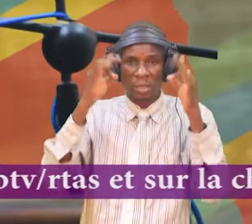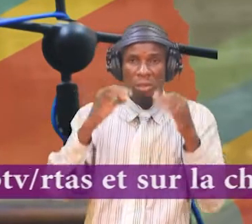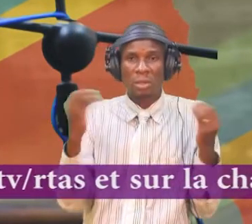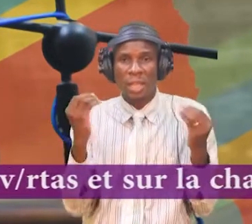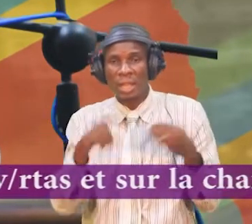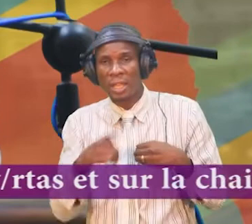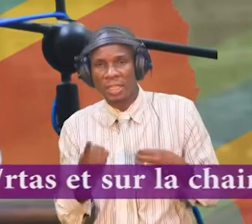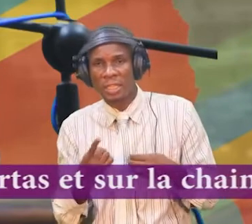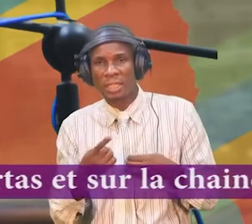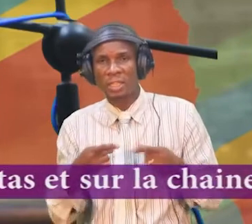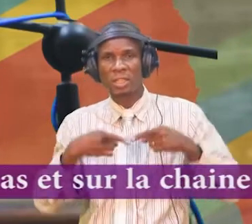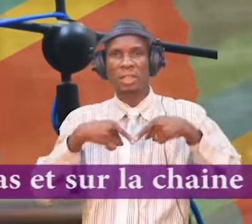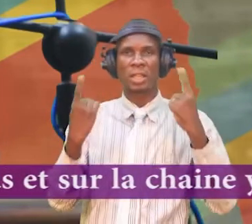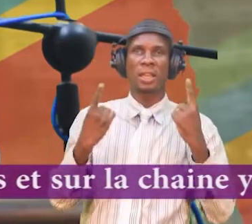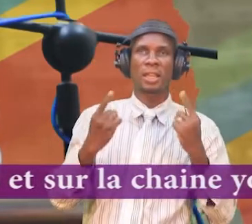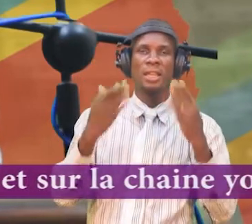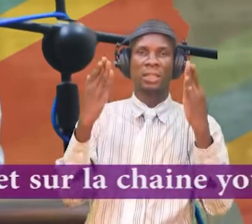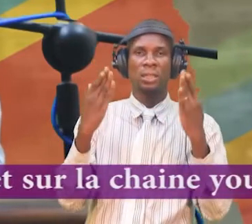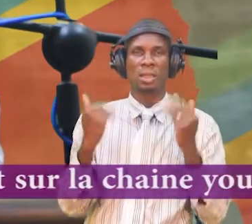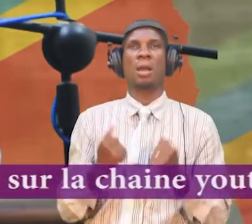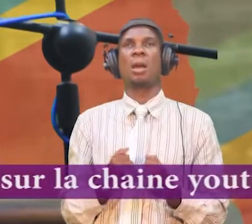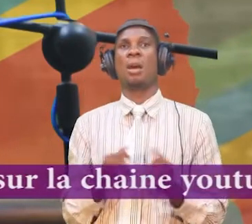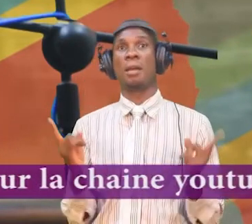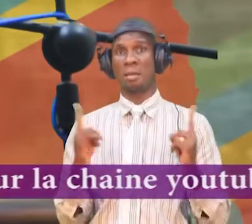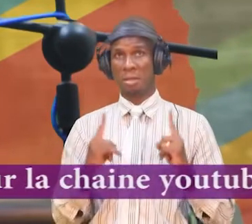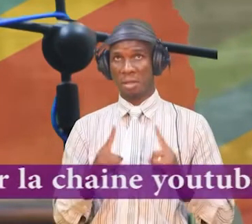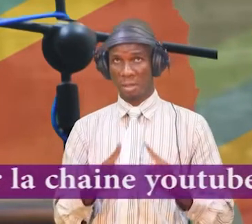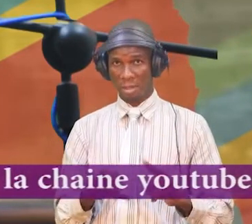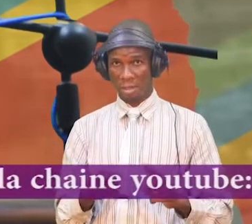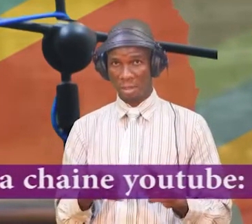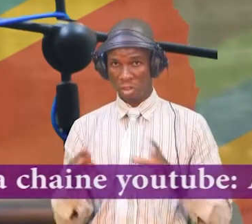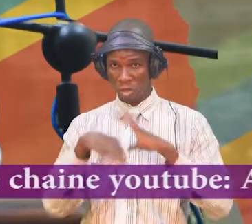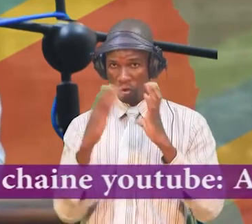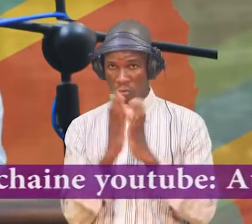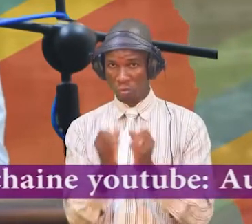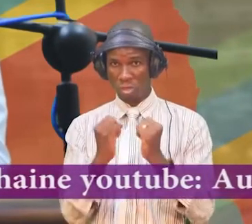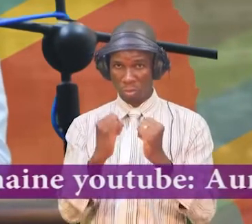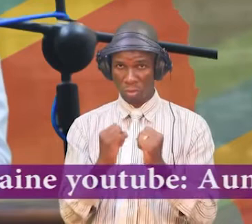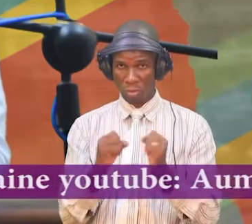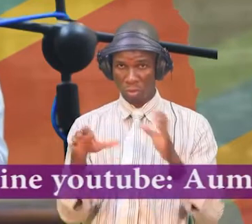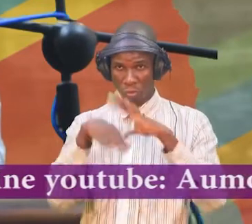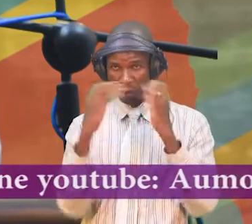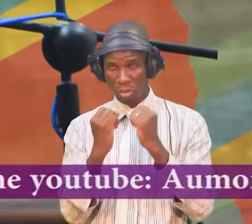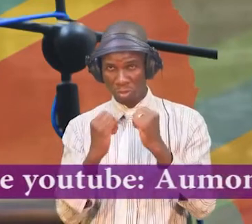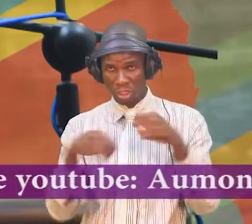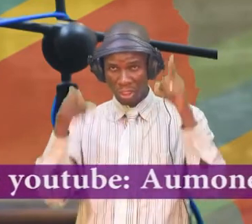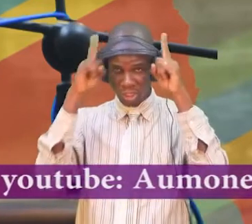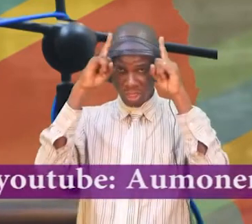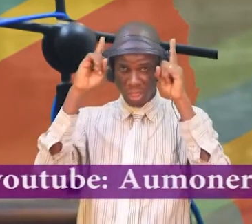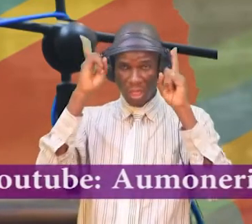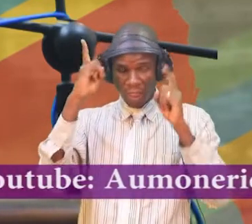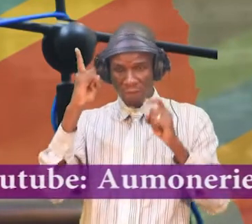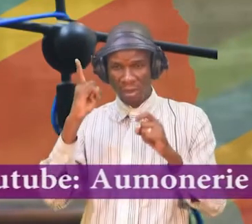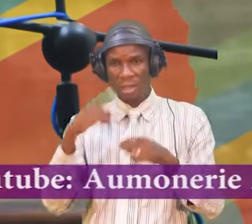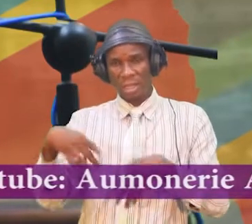pamba te atombokeli mokeli na ye mpe uta mokolo wana nguya nyonso bokasi nyonso azalaki na